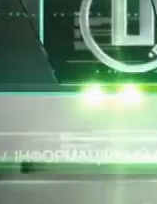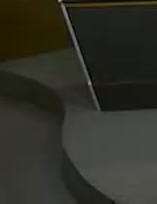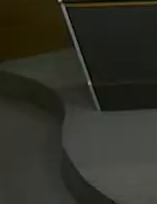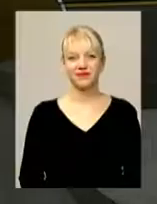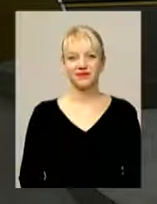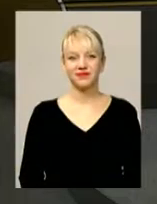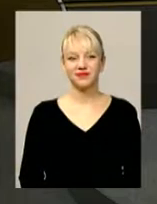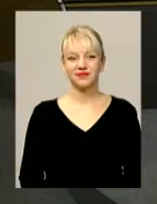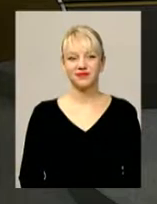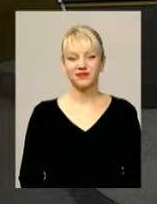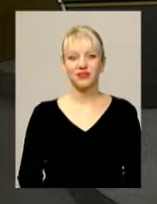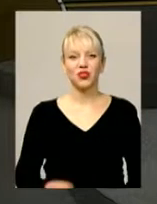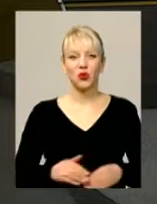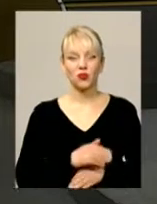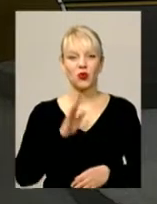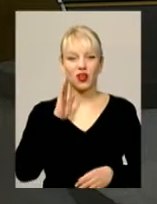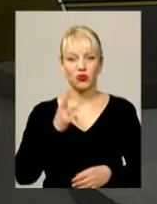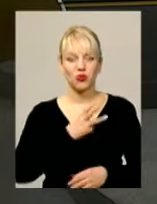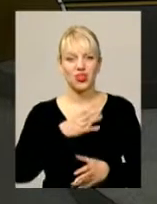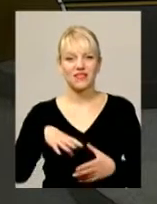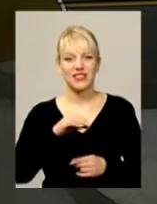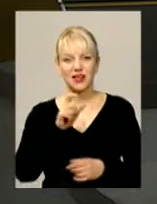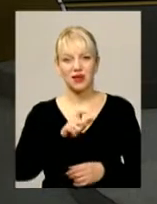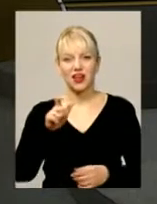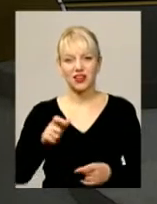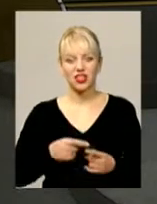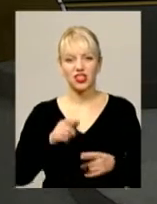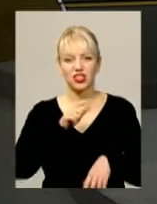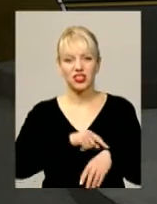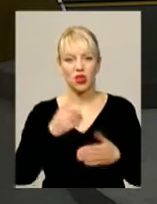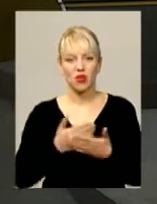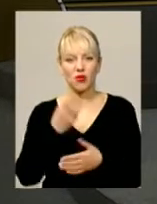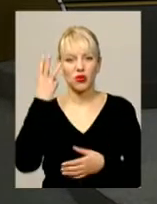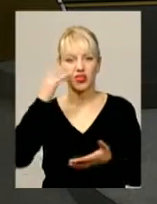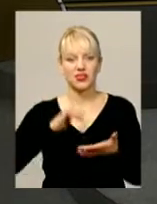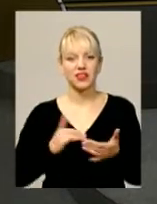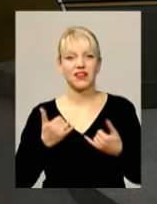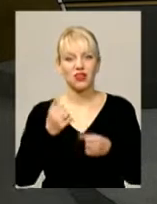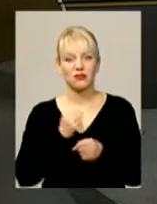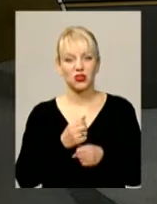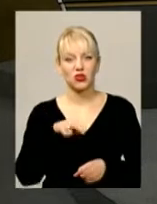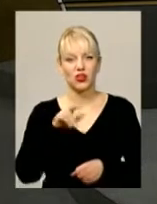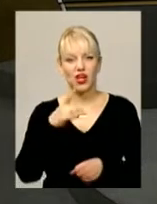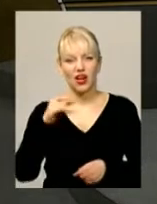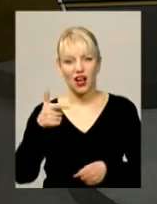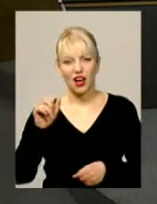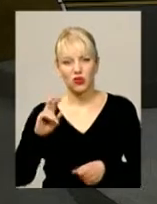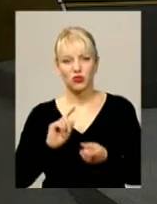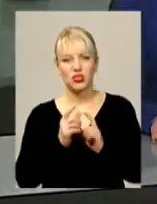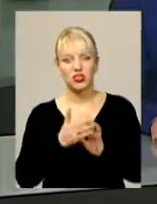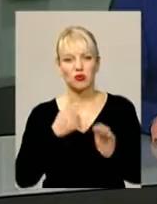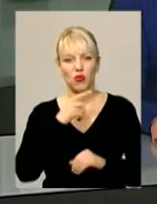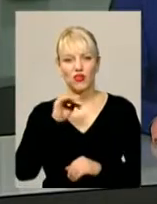Музика Доброго ранку, бажаємо усім глядачам. Час новин на поділля центр у студії Надія Драганчук та Оксана Фіновська.